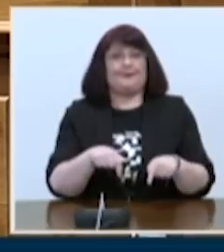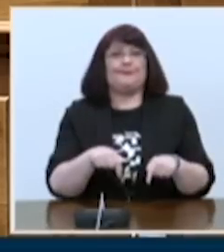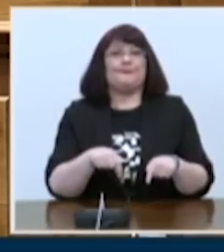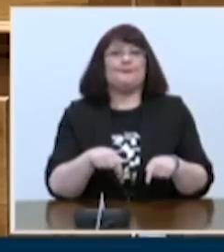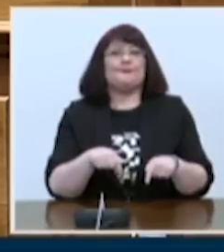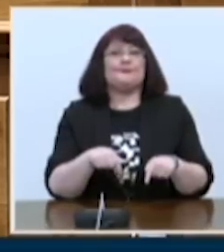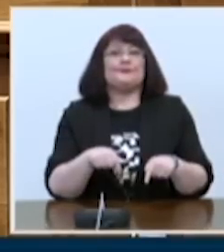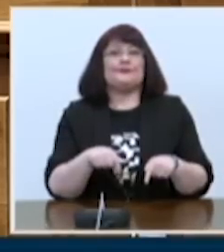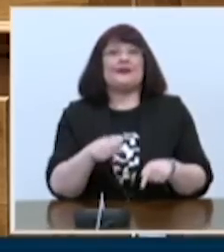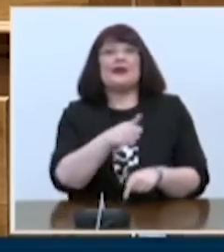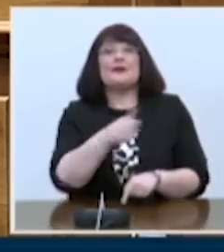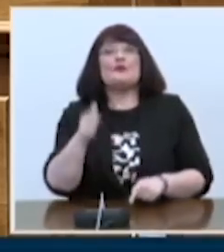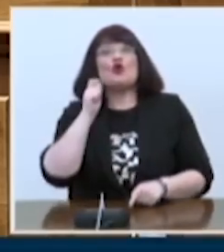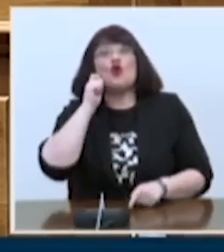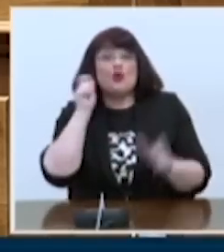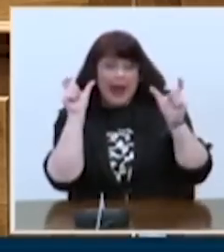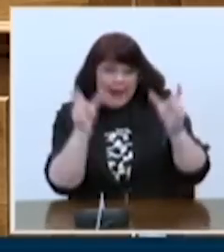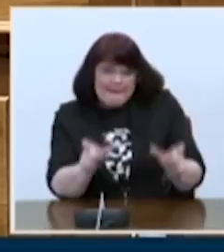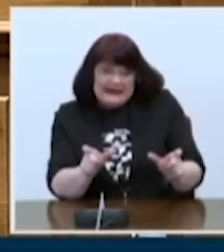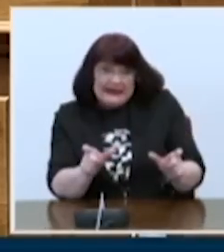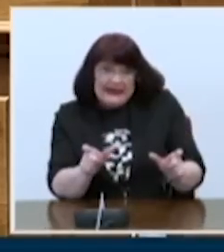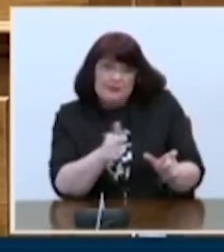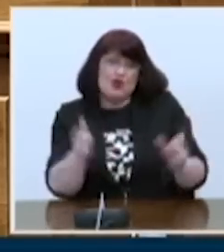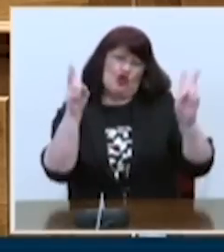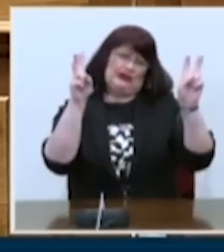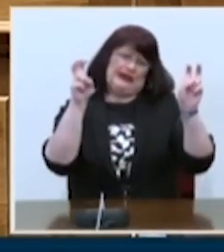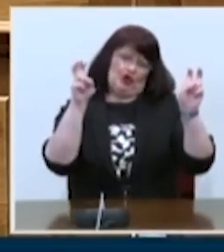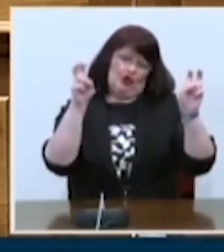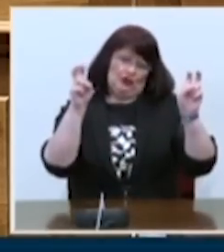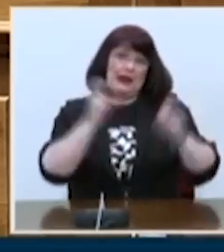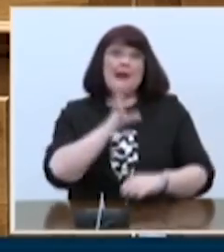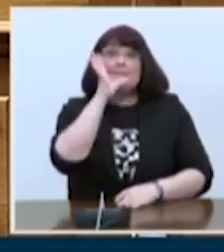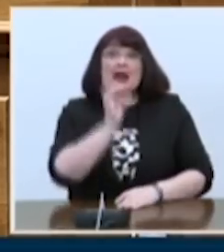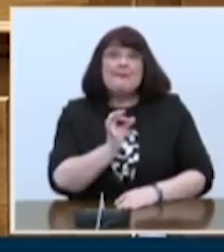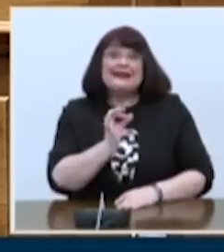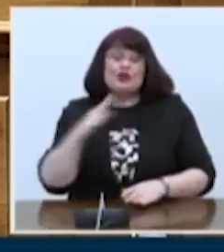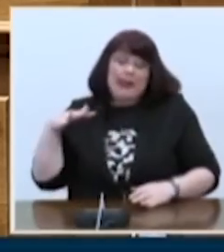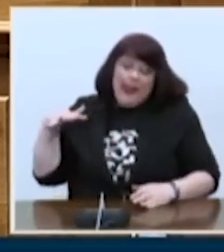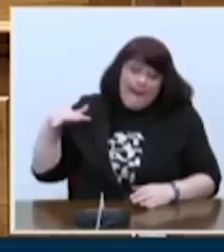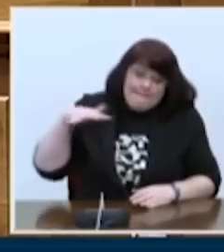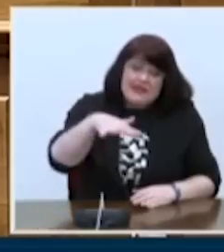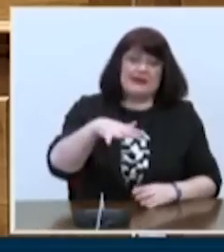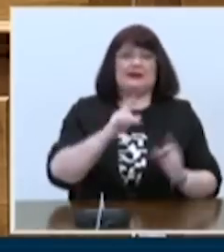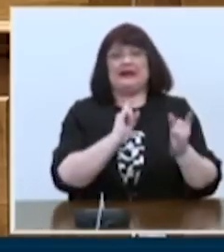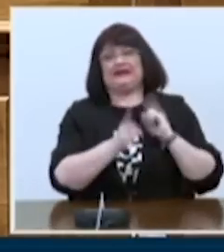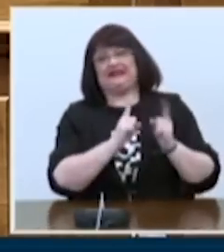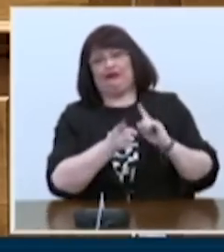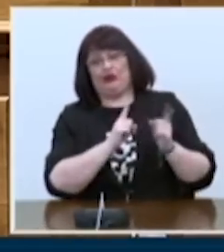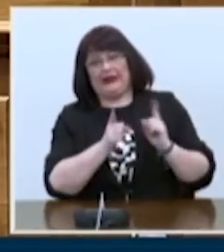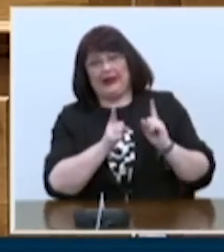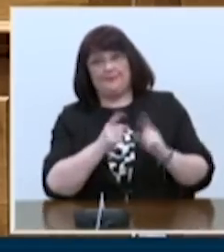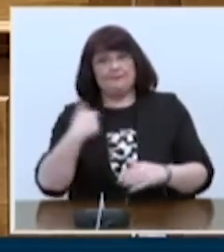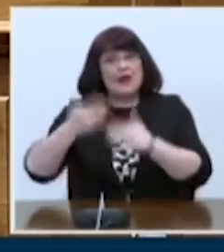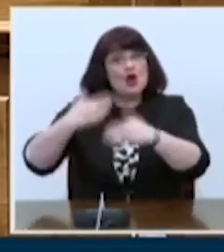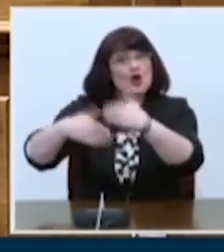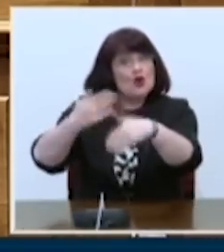και μόνο αμυντική, αλλά στην πραγματικότητα πολύ πολύ επιθετική, θα μνημονεύεται τα επόμενα